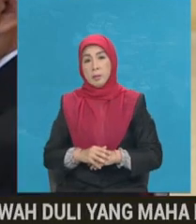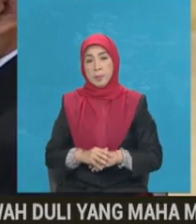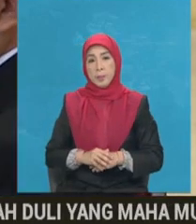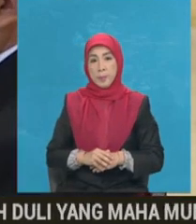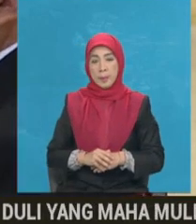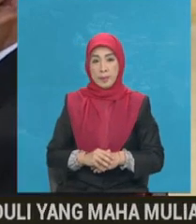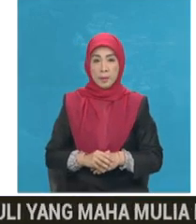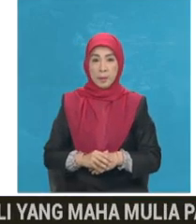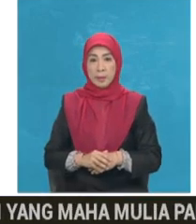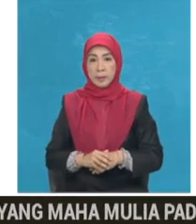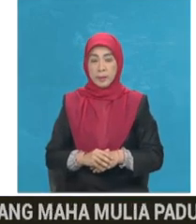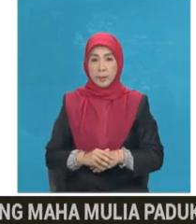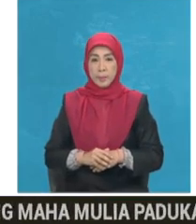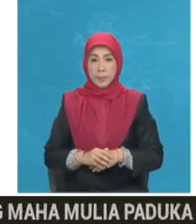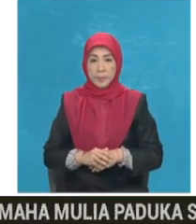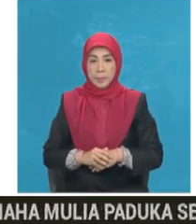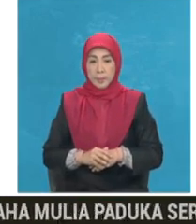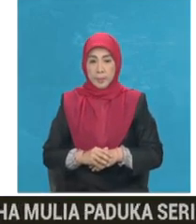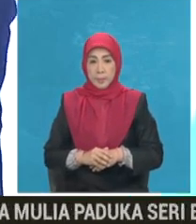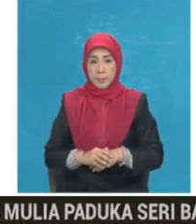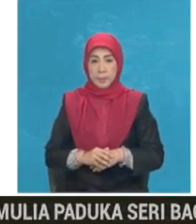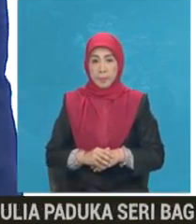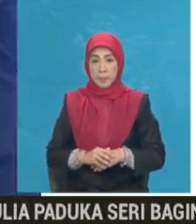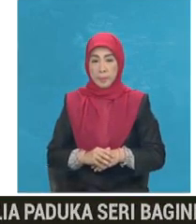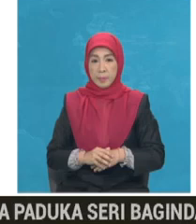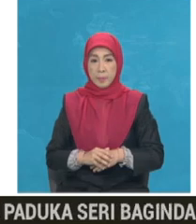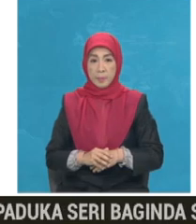Hai maksimal nih